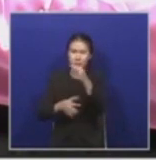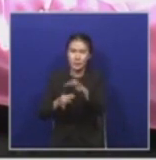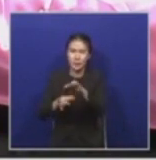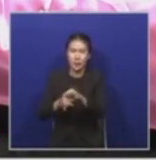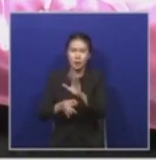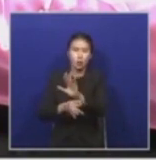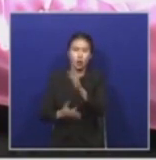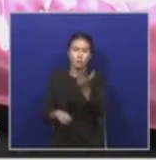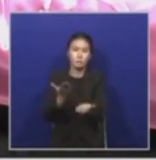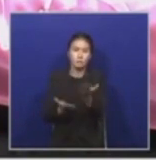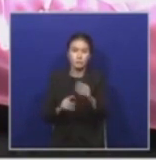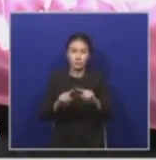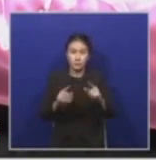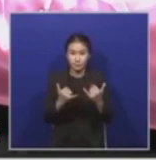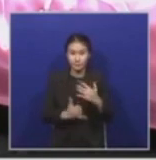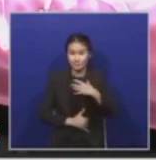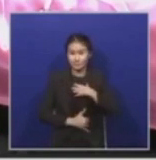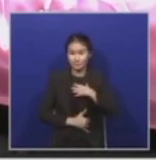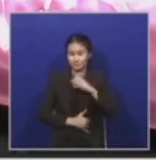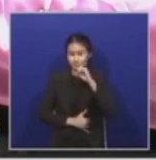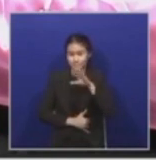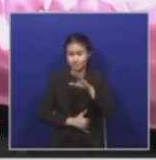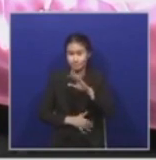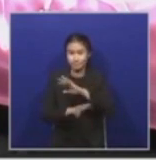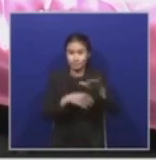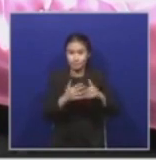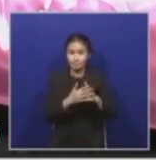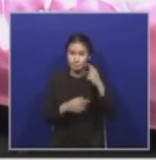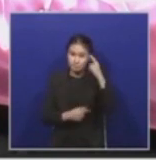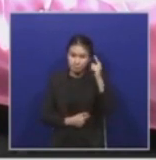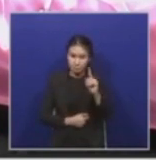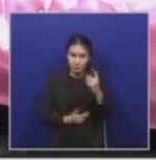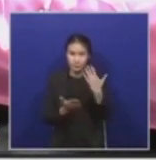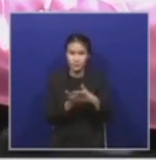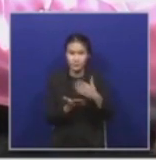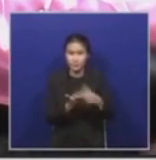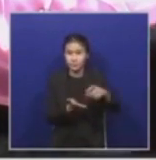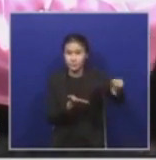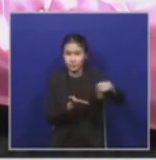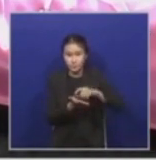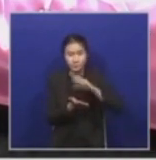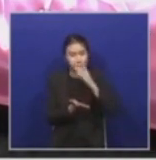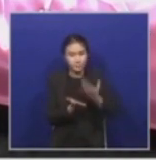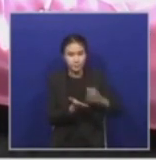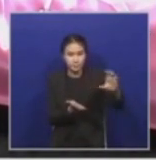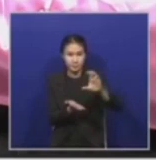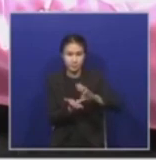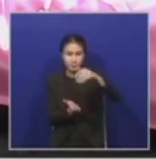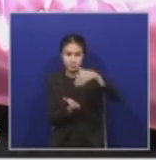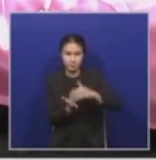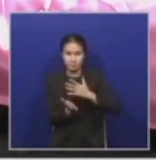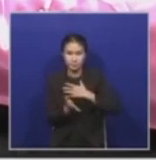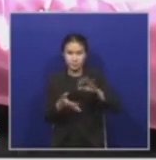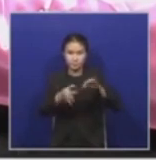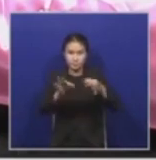ไปครับแต่ที่ผมอยากจะบอกท่านประธานอย่างนี้ครับว่าการโอนงบที่จะให้ท่านนายกรัฐมนตรีและผมได้แปรยติผมขออนุ